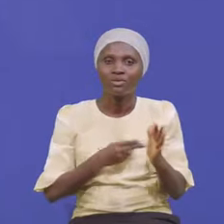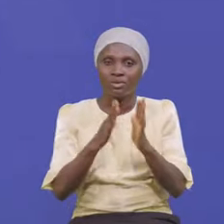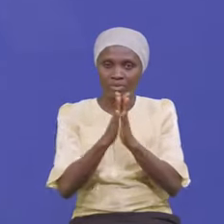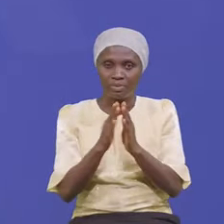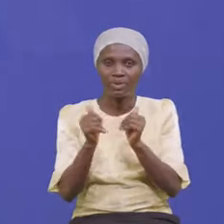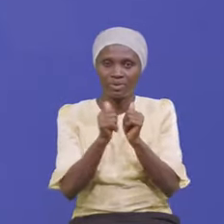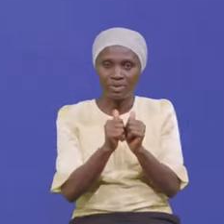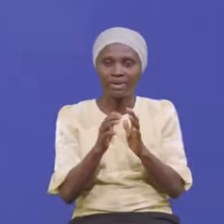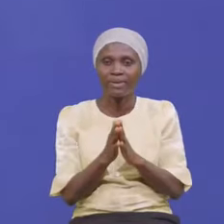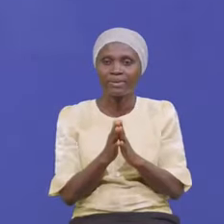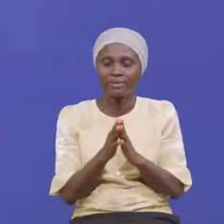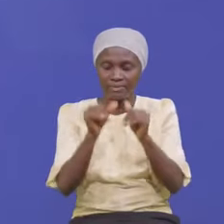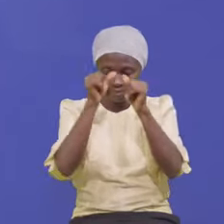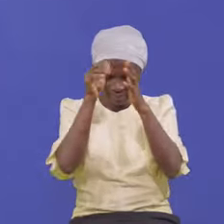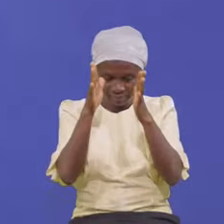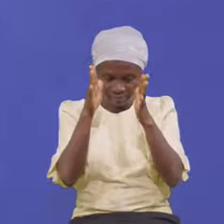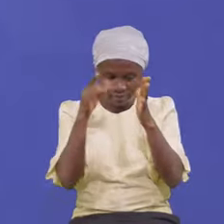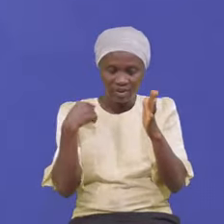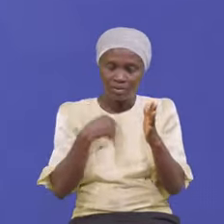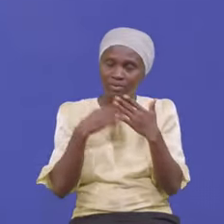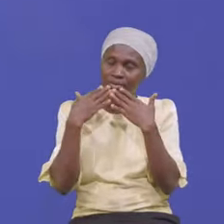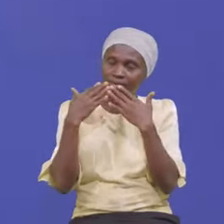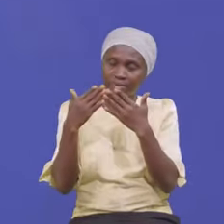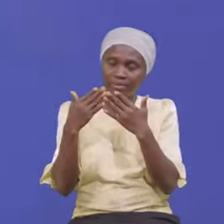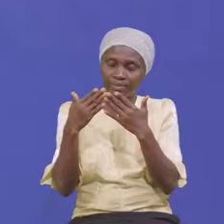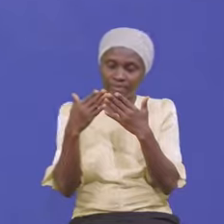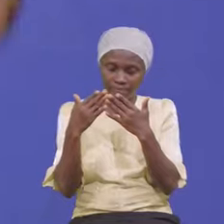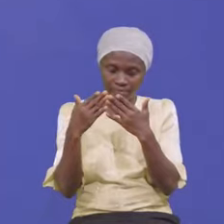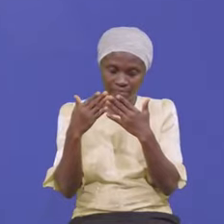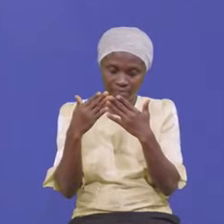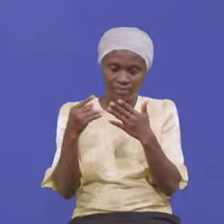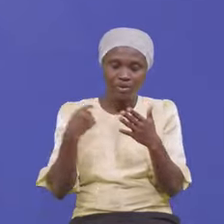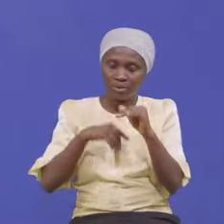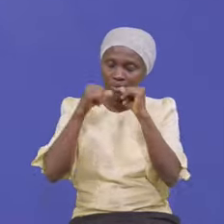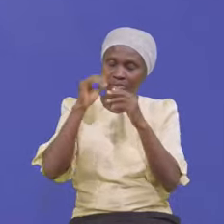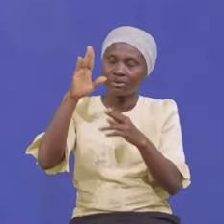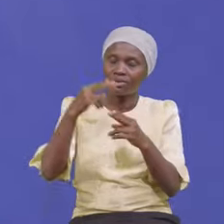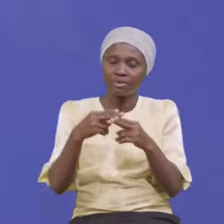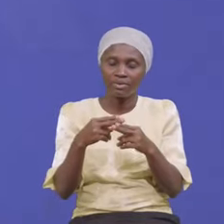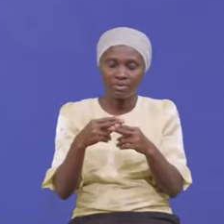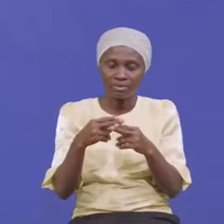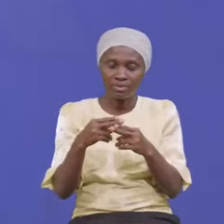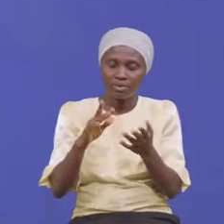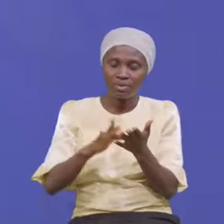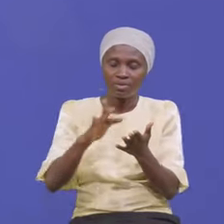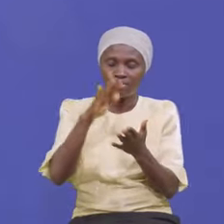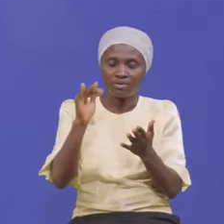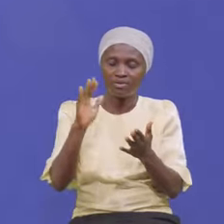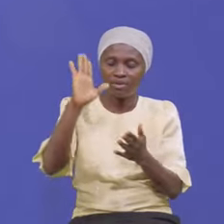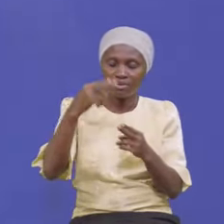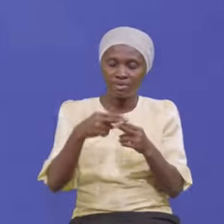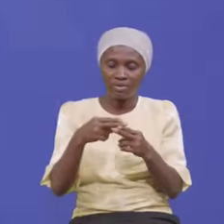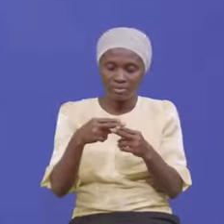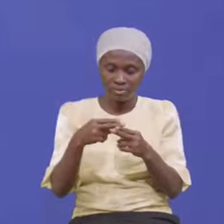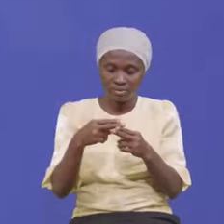together. కలిసి ప్రార్థన చేద్దాం. Father, we thank you. తండ్రి మీకు వందనములు. Bless your name. మీ నామాన్ని ఘనపరుస్తున్నాం. Glorify your name. మీ నామానికి